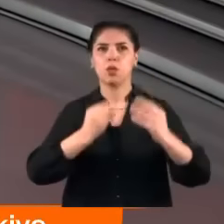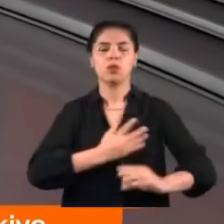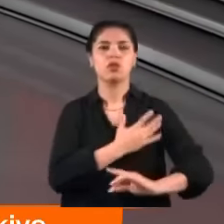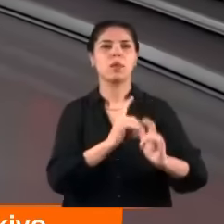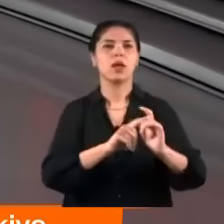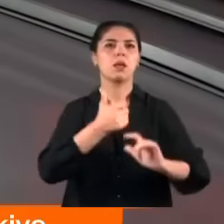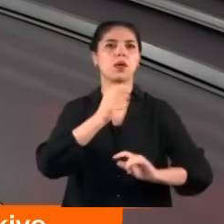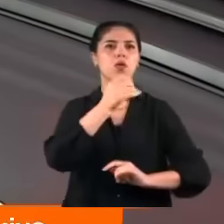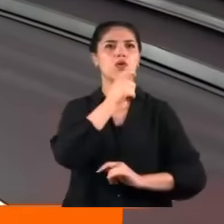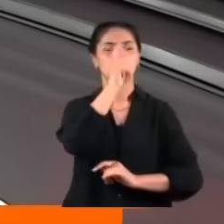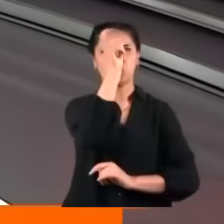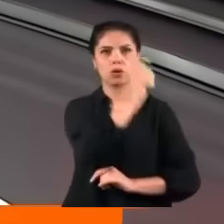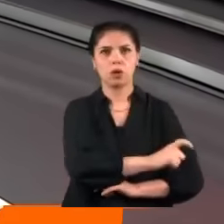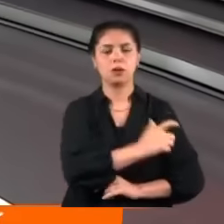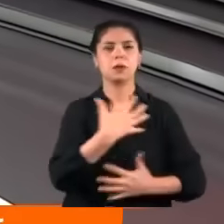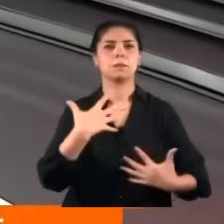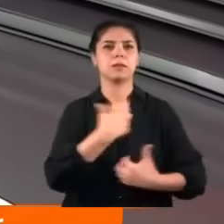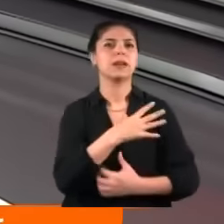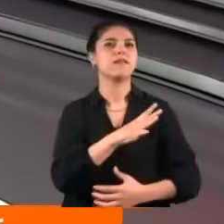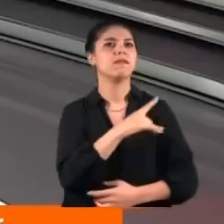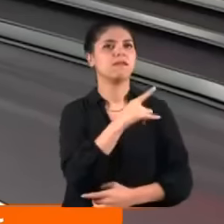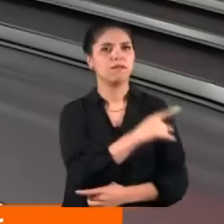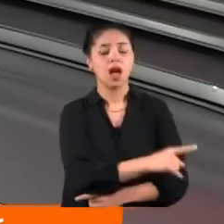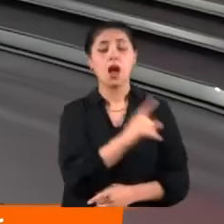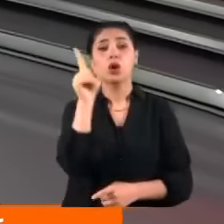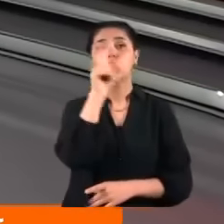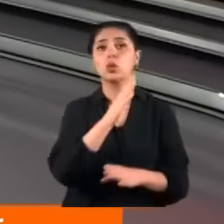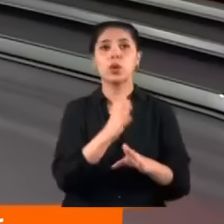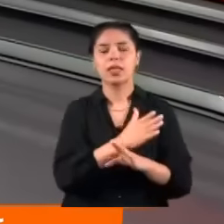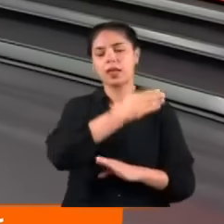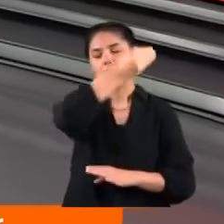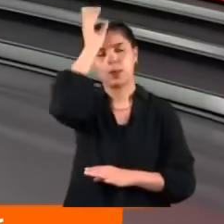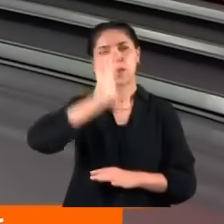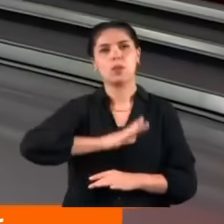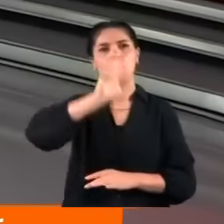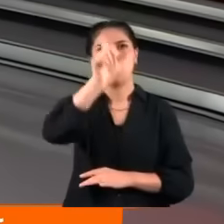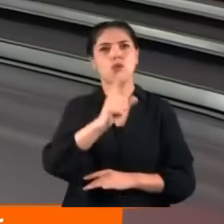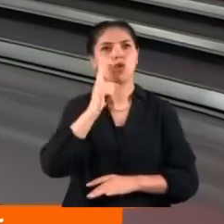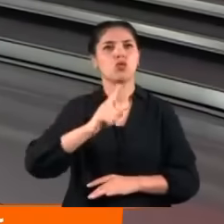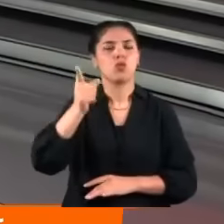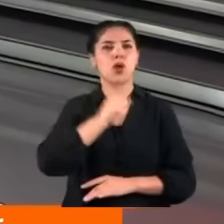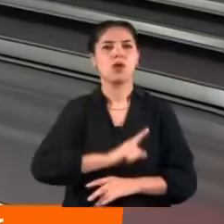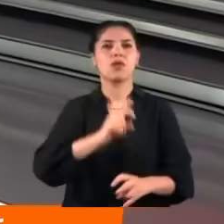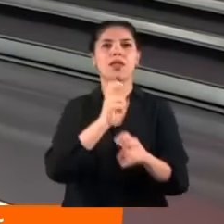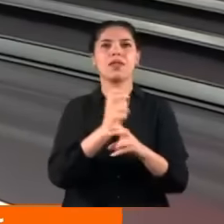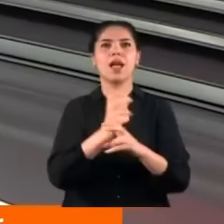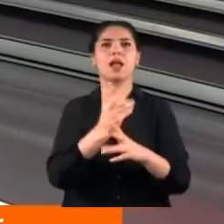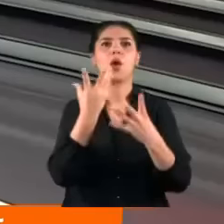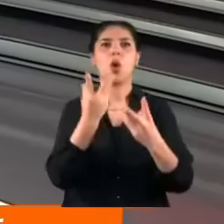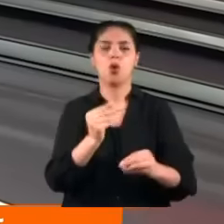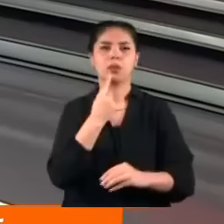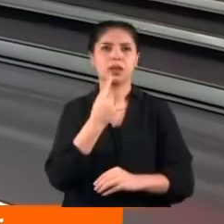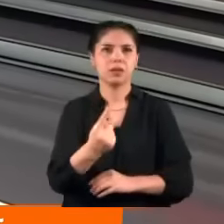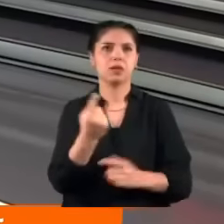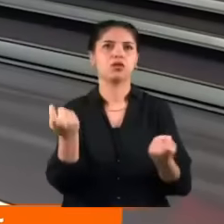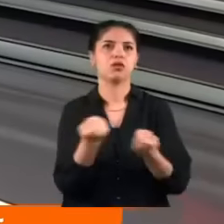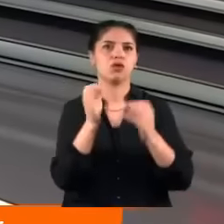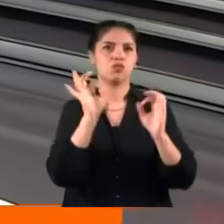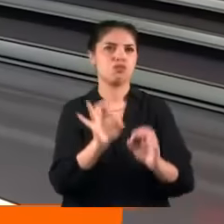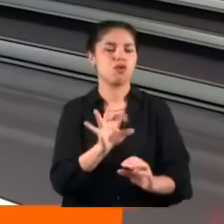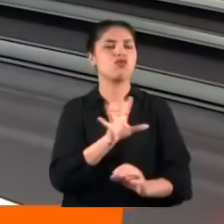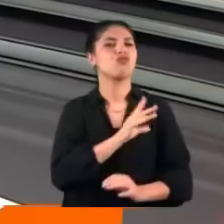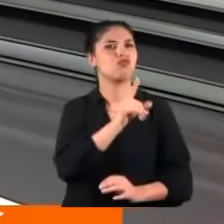Genel Başkanı Özgür Özel'i sıkıntılı bir süreç bekliyor. Çünkü İmamoğlu'nun Cumhurbaşkanı adaylığı riske girmesin diye çoktan çalışmalara